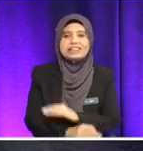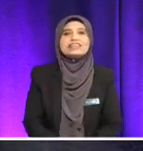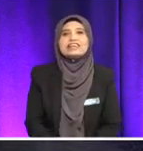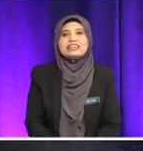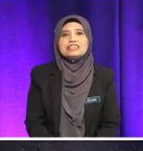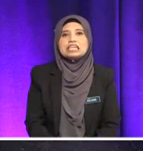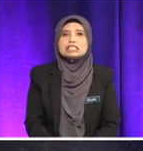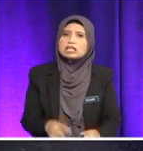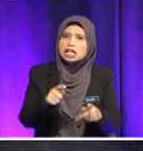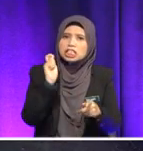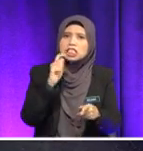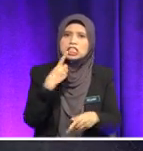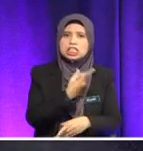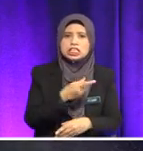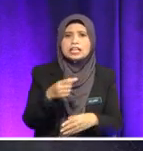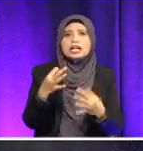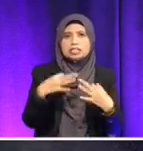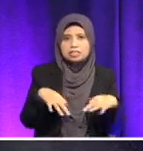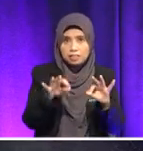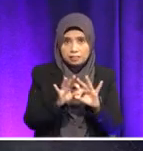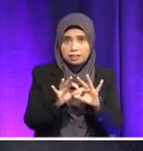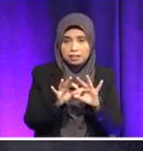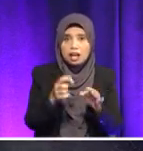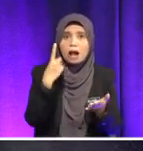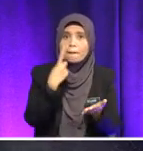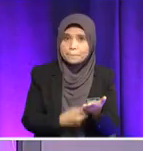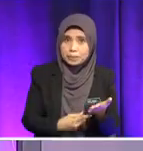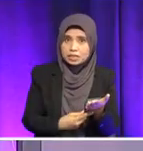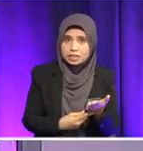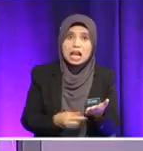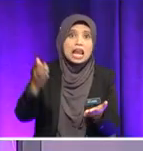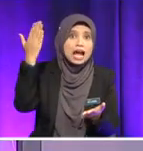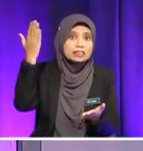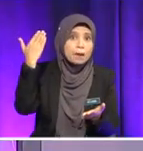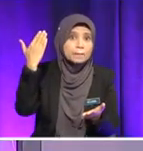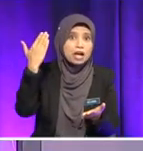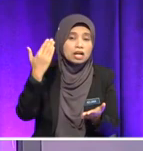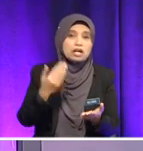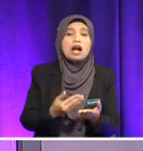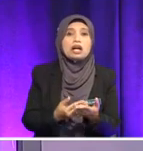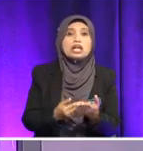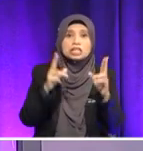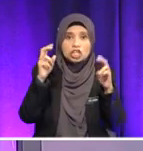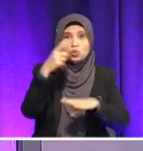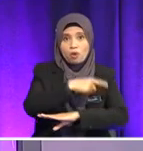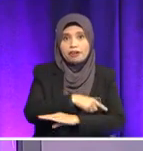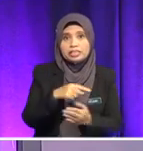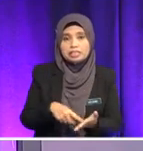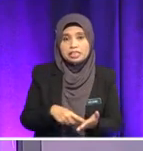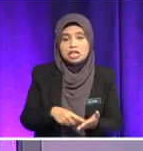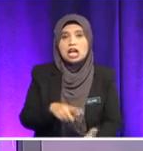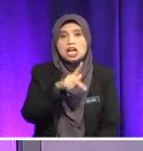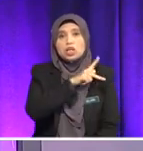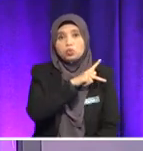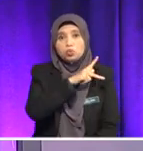latar belakangnya kepada persekutuan tersebut yaitu dengan rombongan kemerdekaannya rombongan kemerdekaan yang diketuai oleh